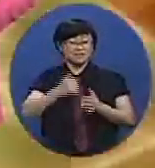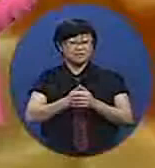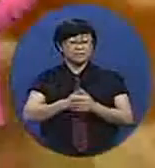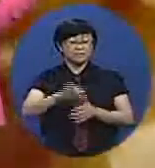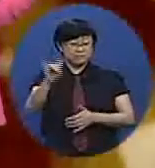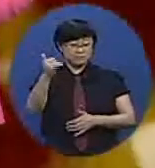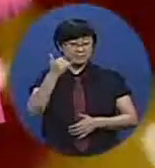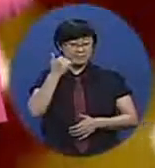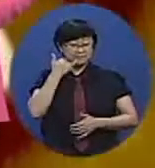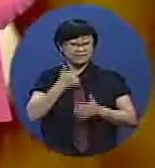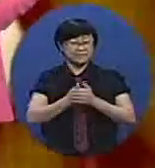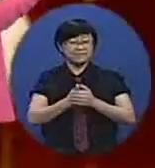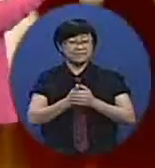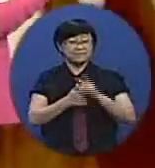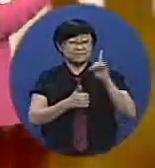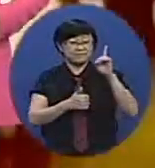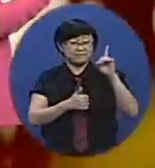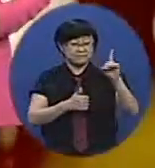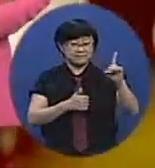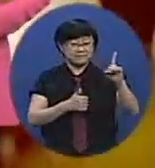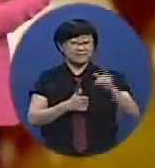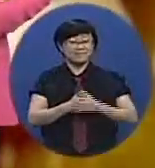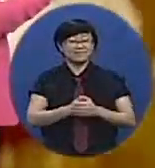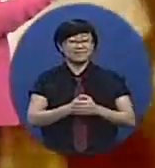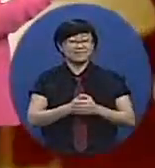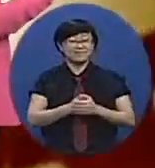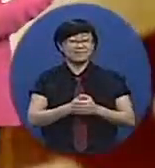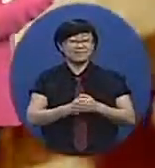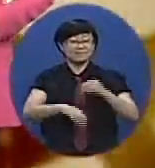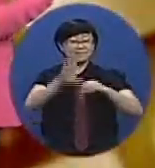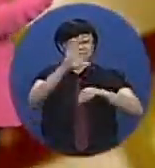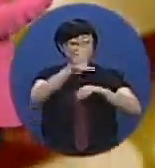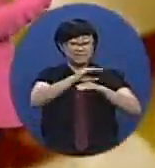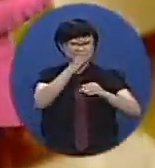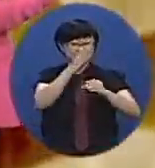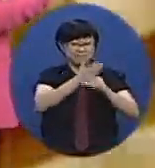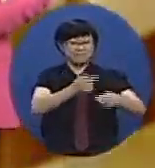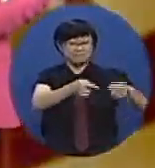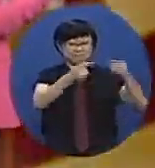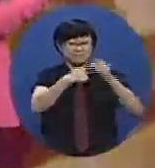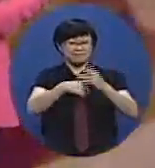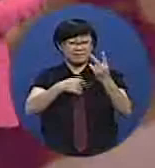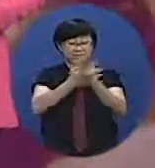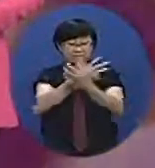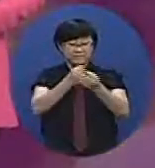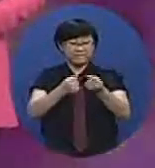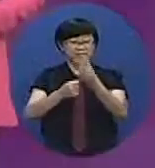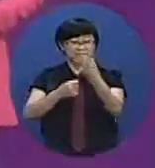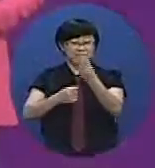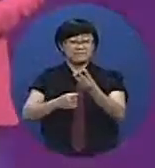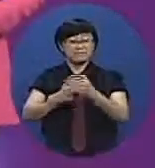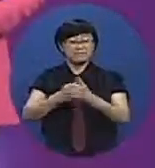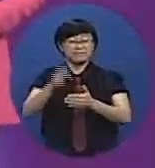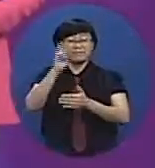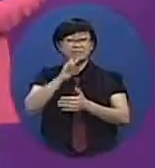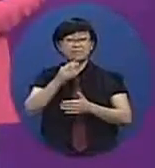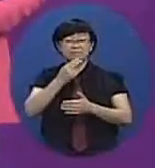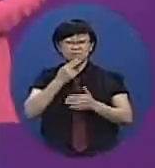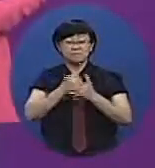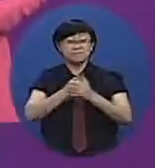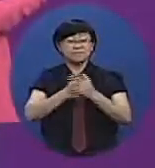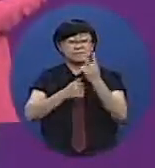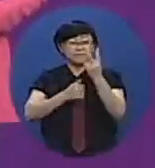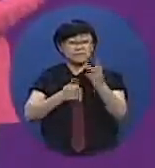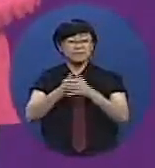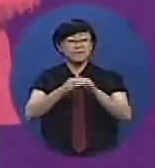060-608-1004번 누르시고 1번 생방송 참여, 네. 2번 예약 참여, 3번 무반 참여인데요.